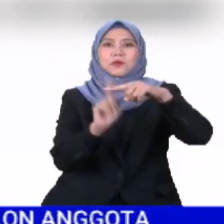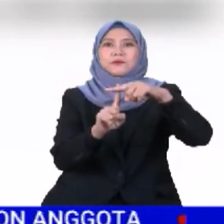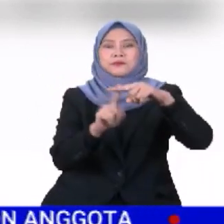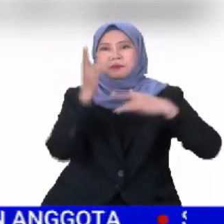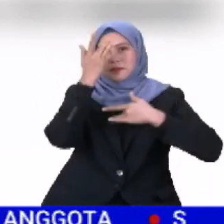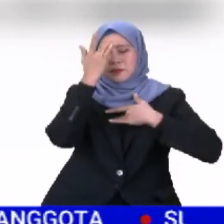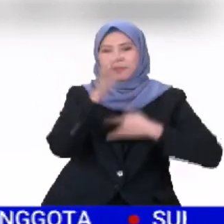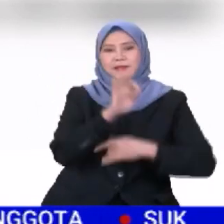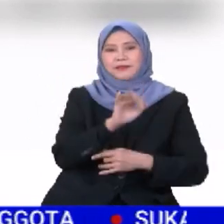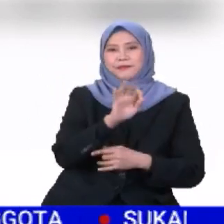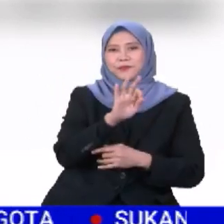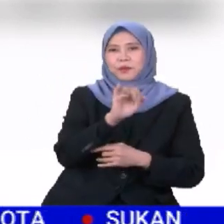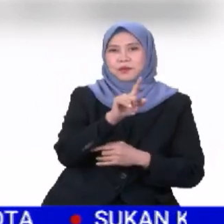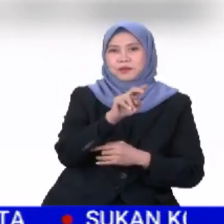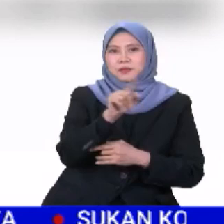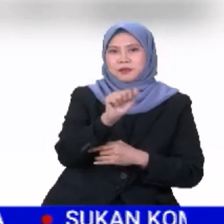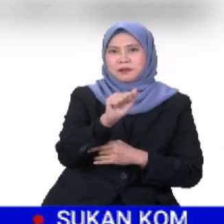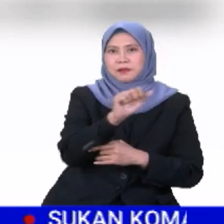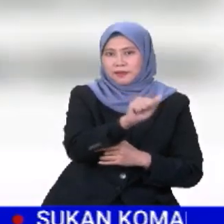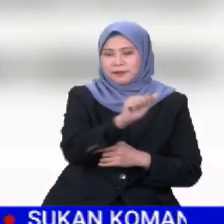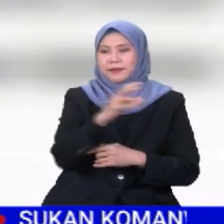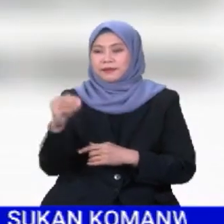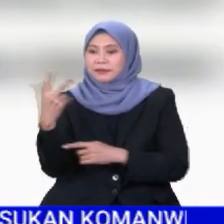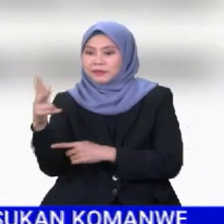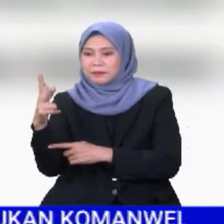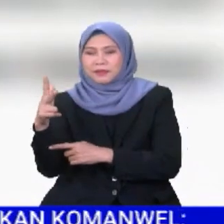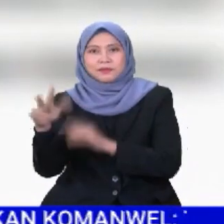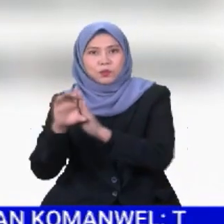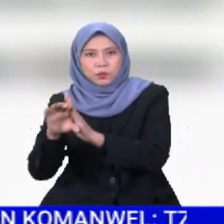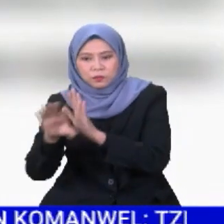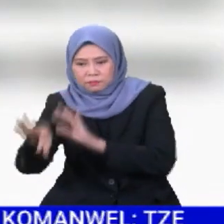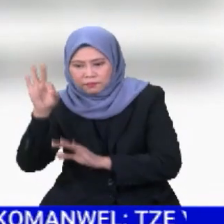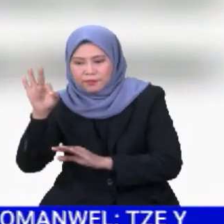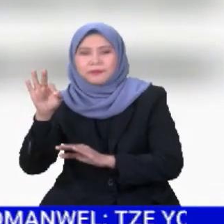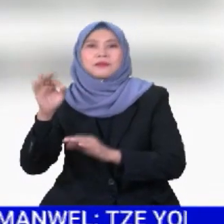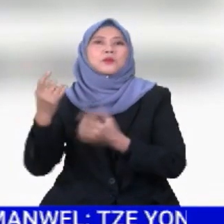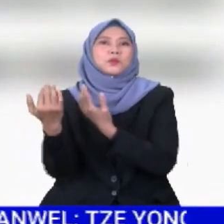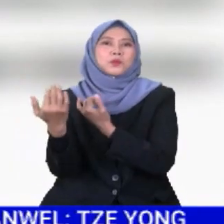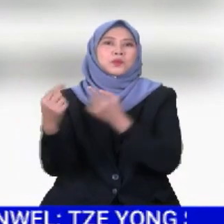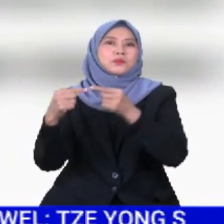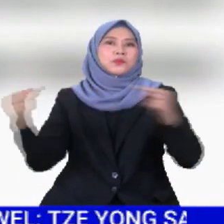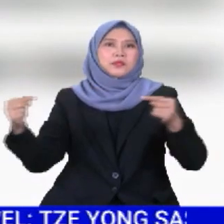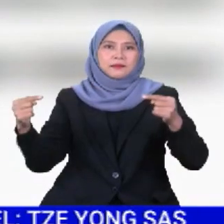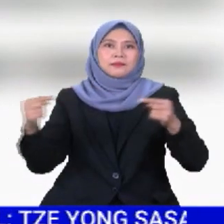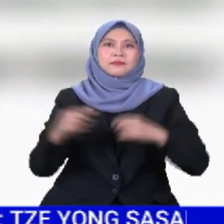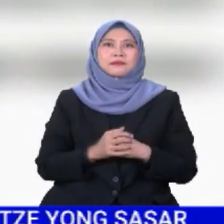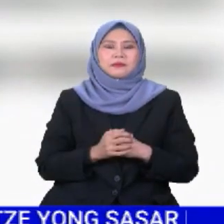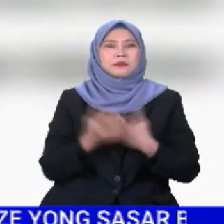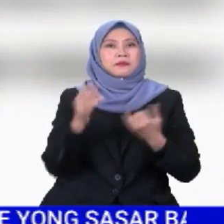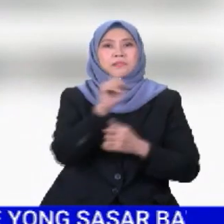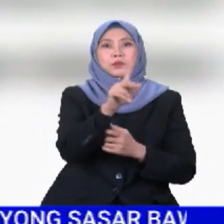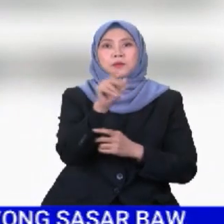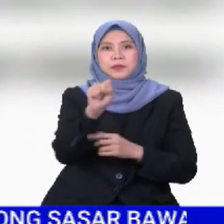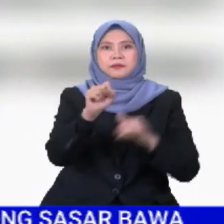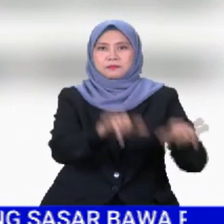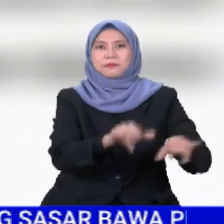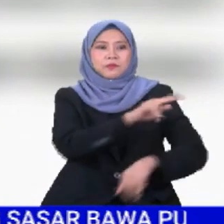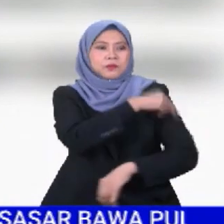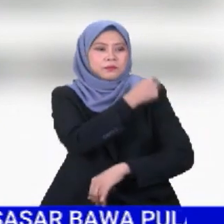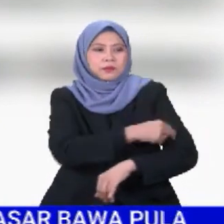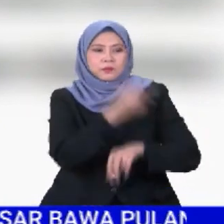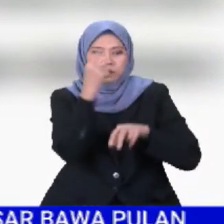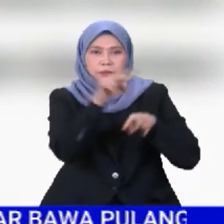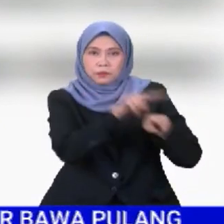influenza e-money ke-13 sampel lagi masih menunggu keputusan shattuck-st berada doski tal untuk